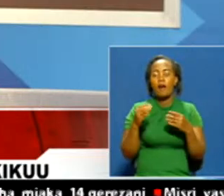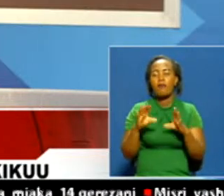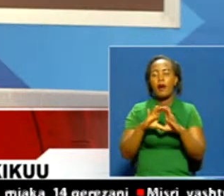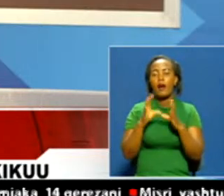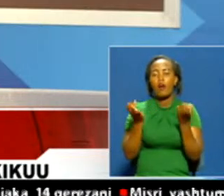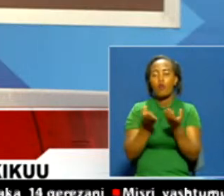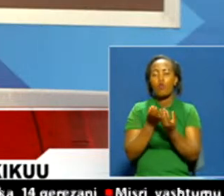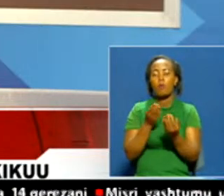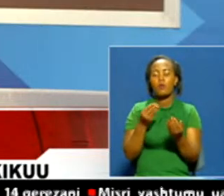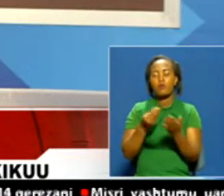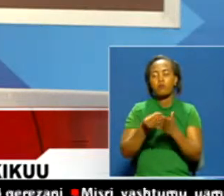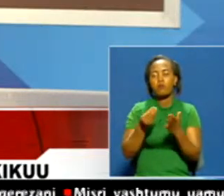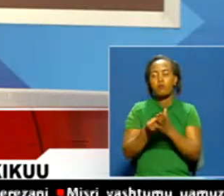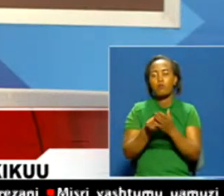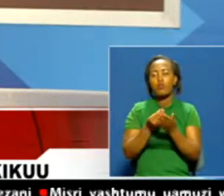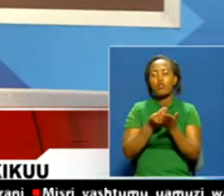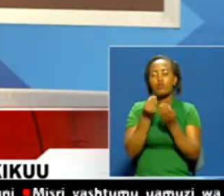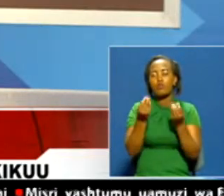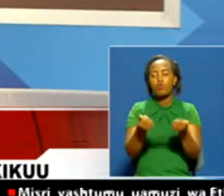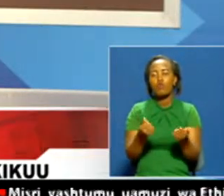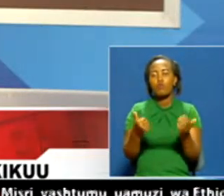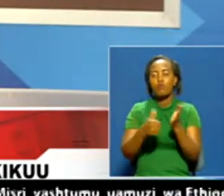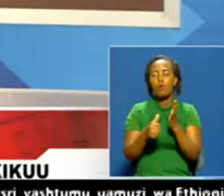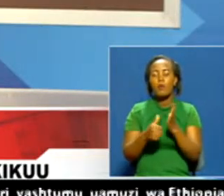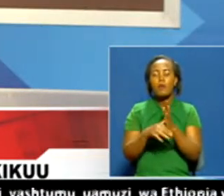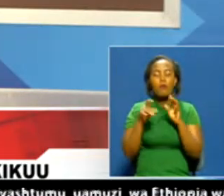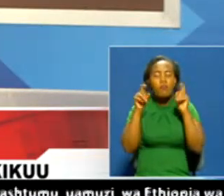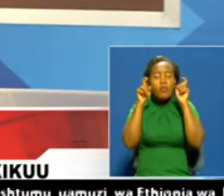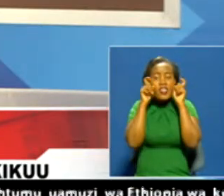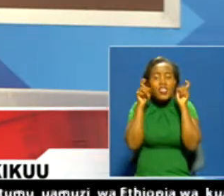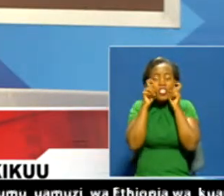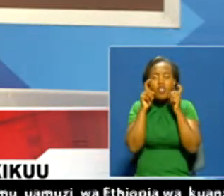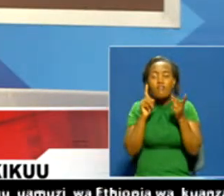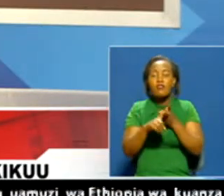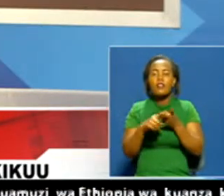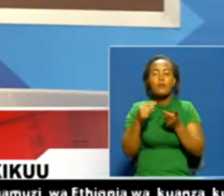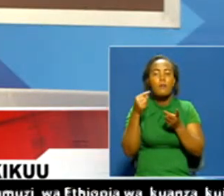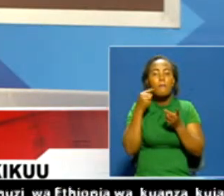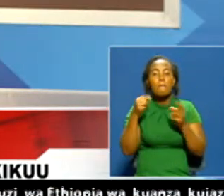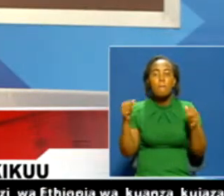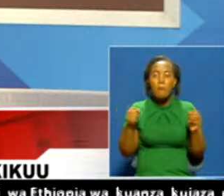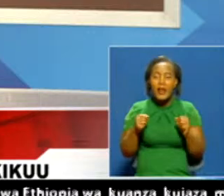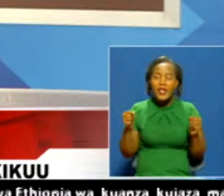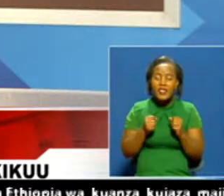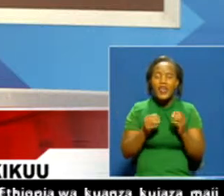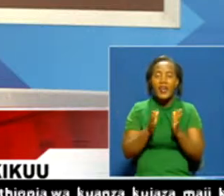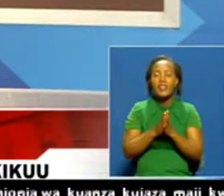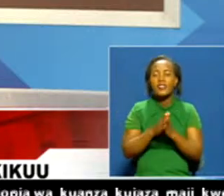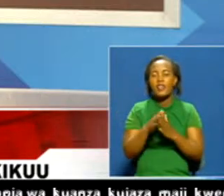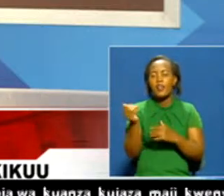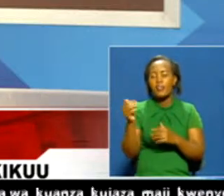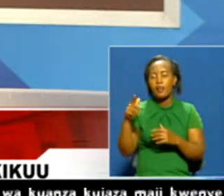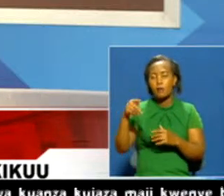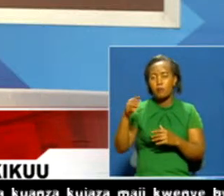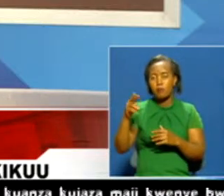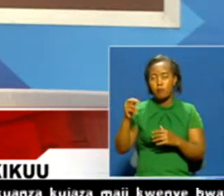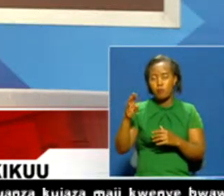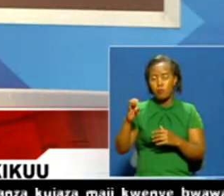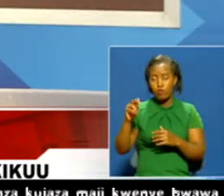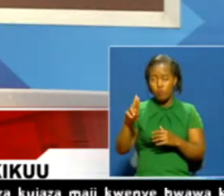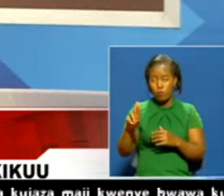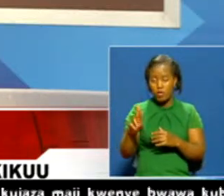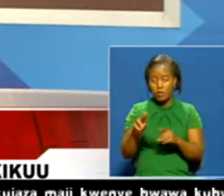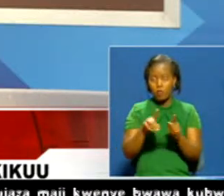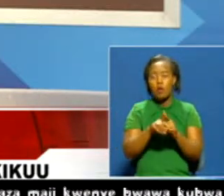kukabiliana na maradhi ya malaria, virusi vya HIV pamoja na yale ya kifua kikuu nchini. Hayo yanajiri huku baraza la magavana nchini